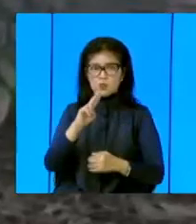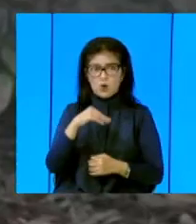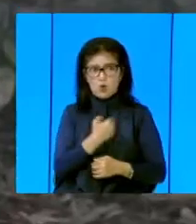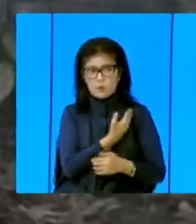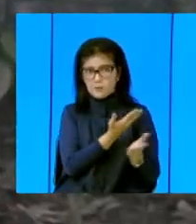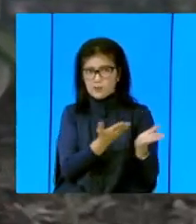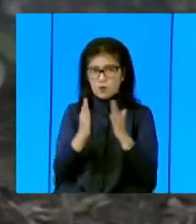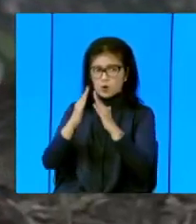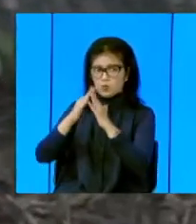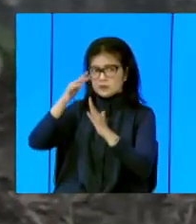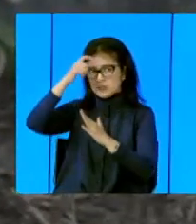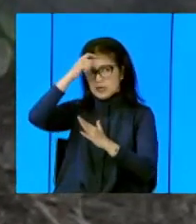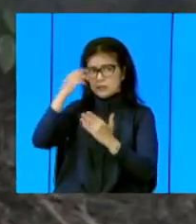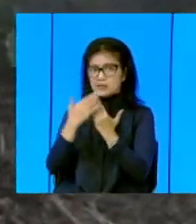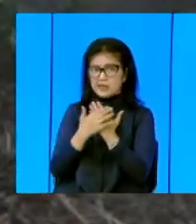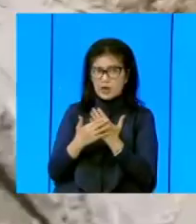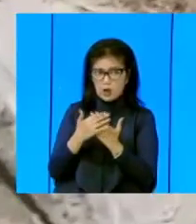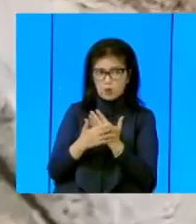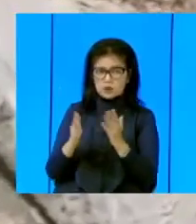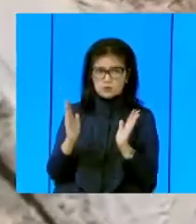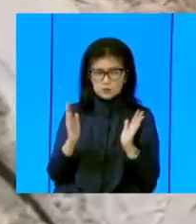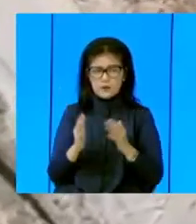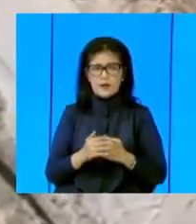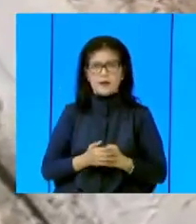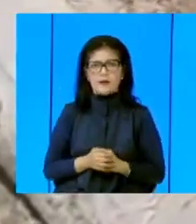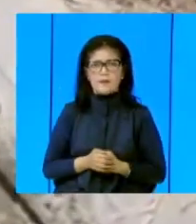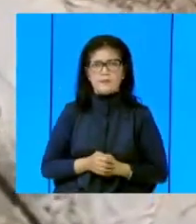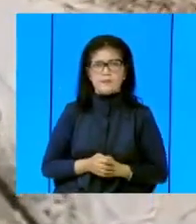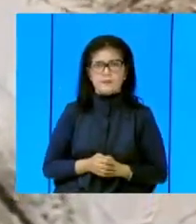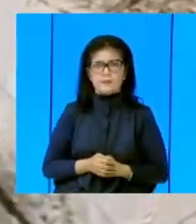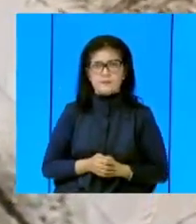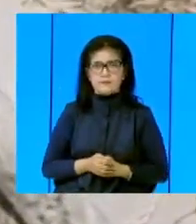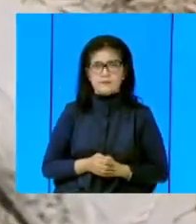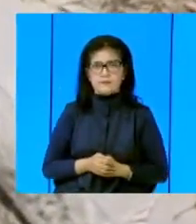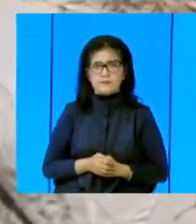rumah sakit untuk mendapat perawatan. Dari Mojokerto, Jawa Timur, Solahuddin Anyus melaporkan.